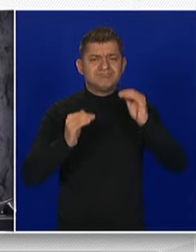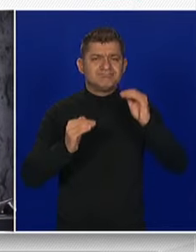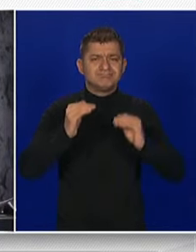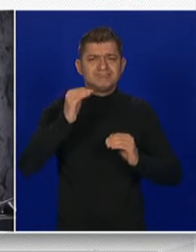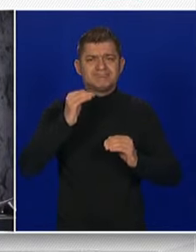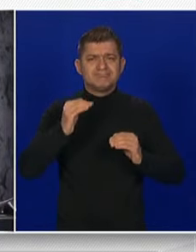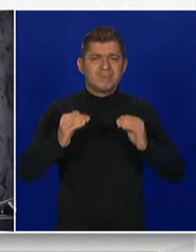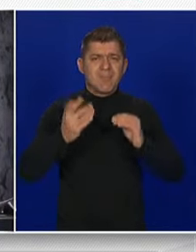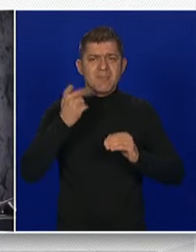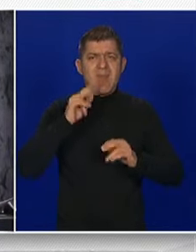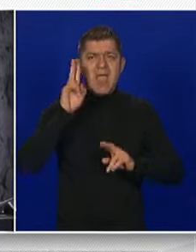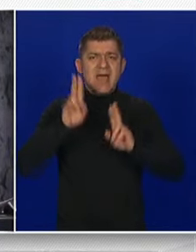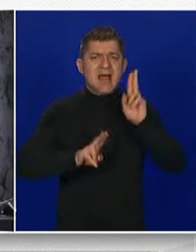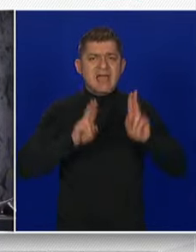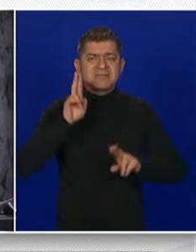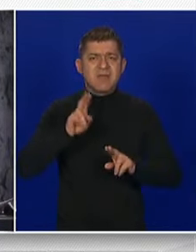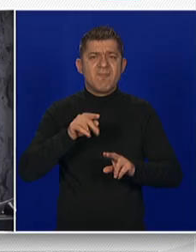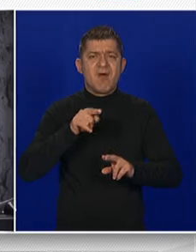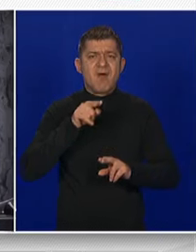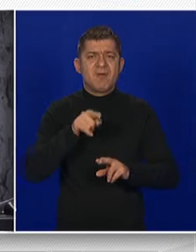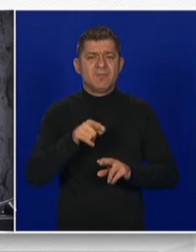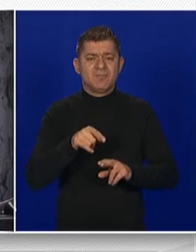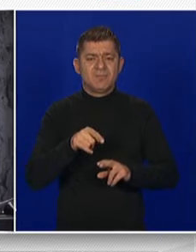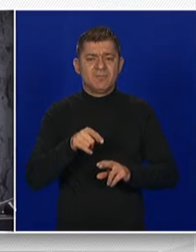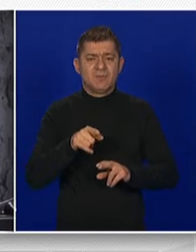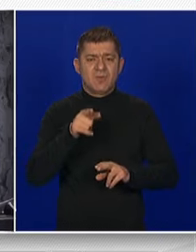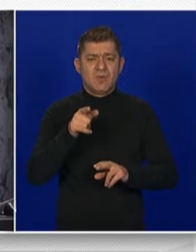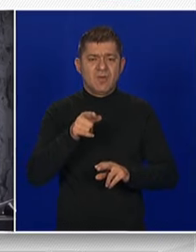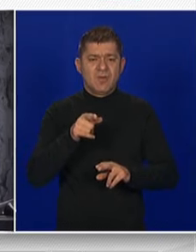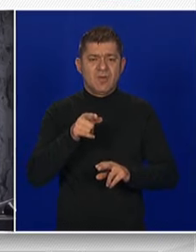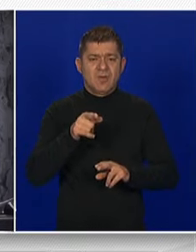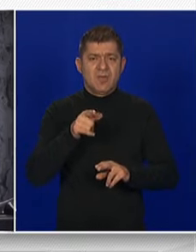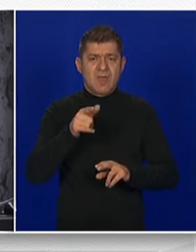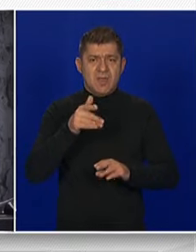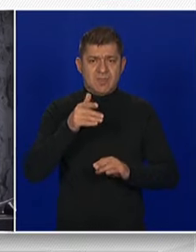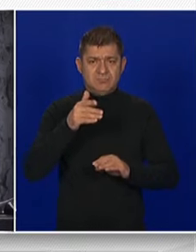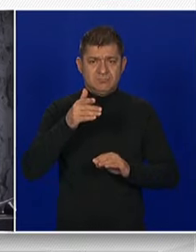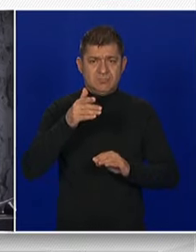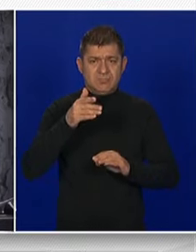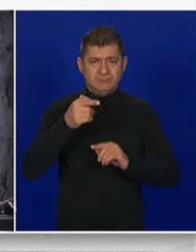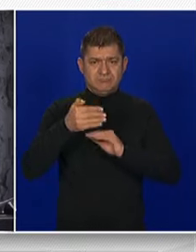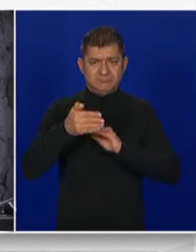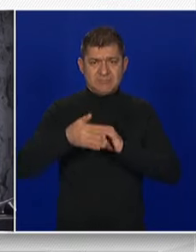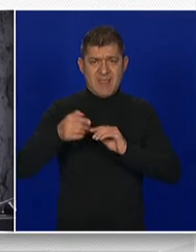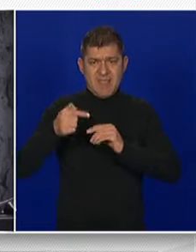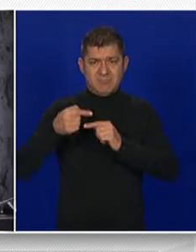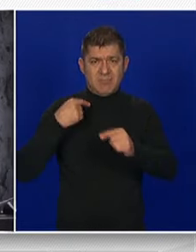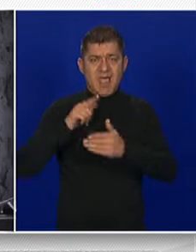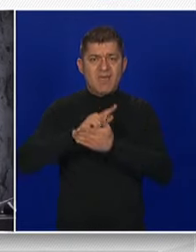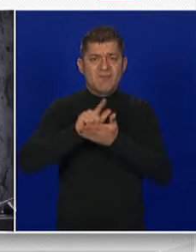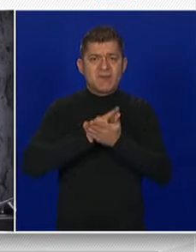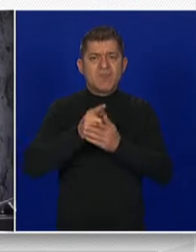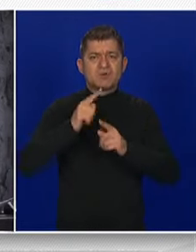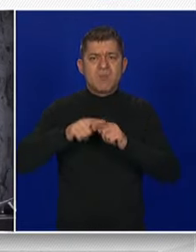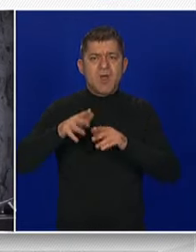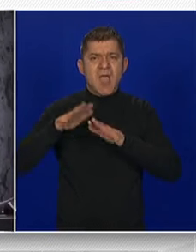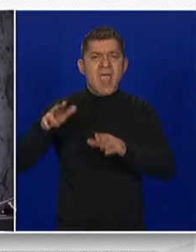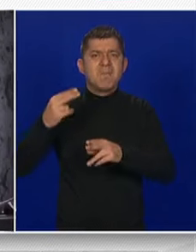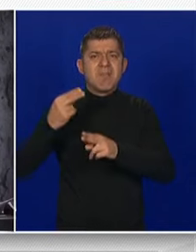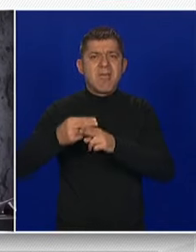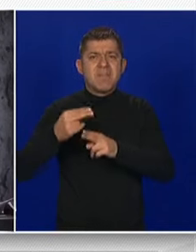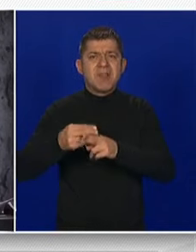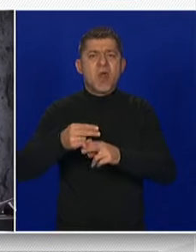polemične rasprave. To je u zadnje vrijeme zbog epidemiološke situacije u kojoj jesmo i kako je